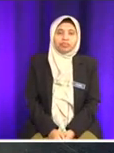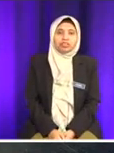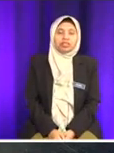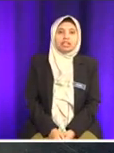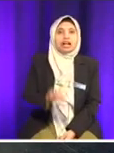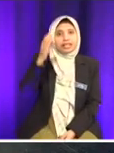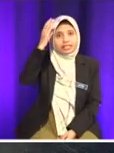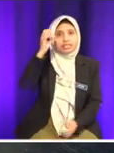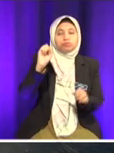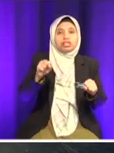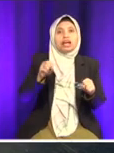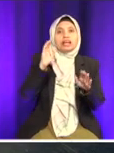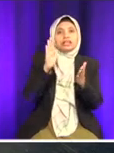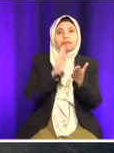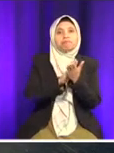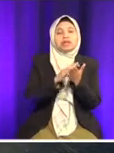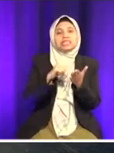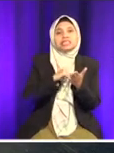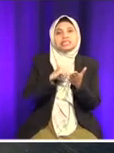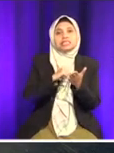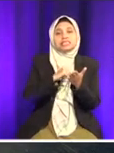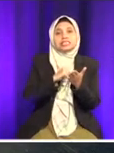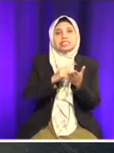sampai sendiri lah oke